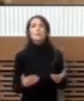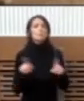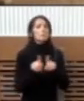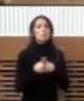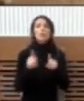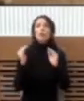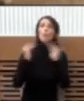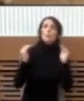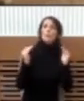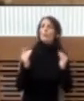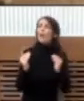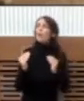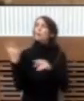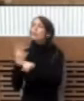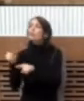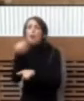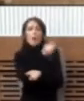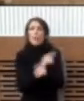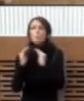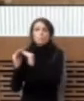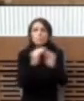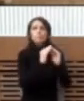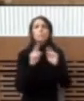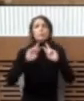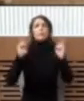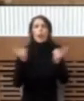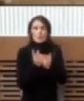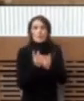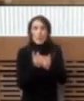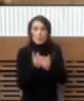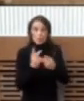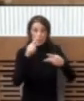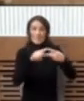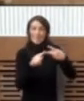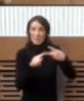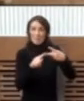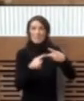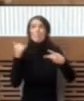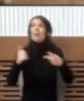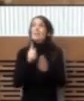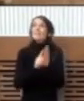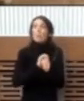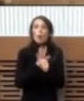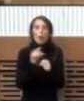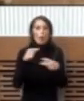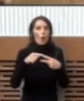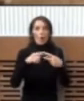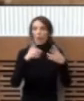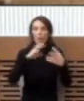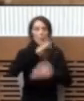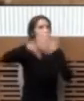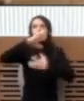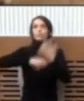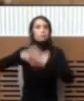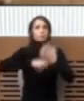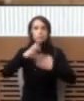sve vakcine, bilateralno ili kroz međunarodne mehanizme, kao što je COVAX, avansno morate da platite da stanete u taj red, da